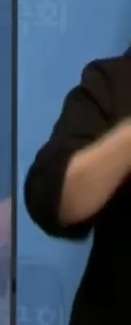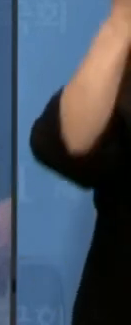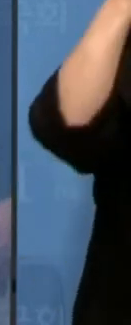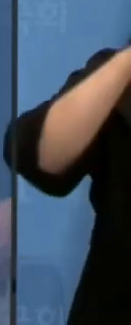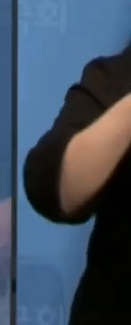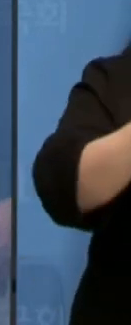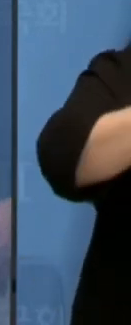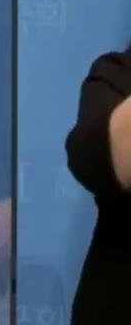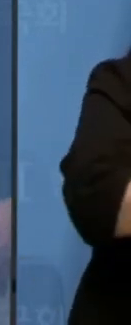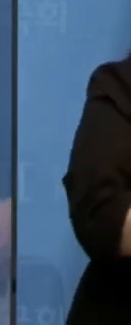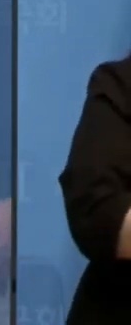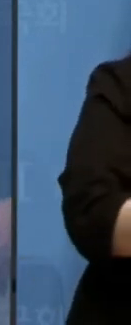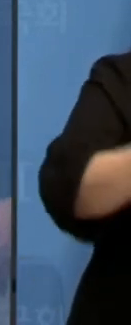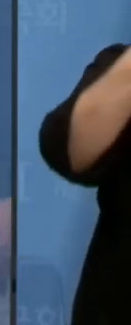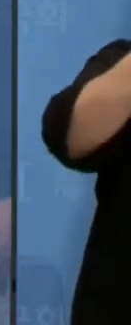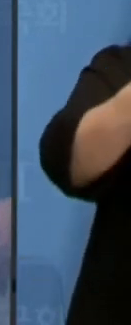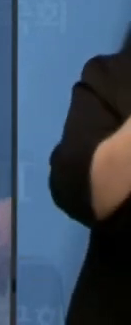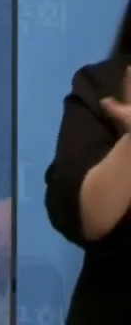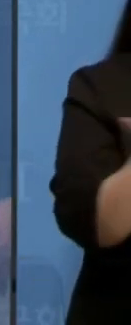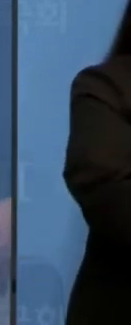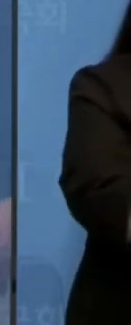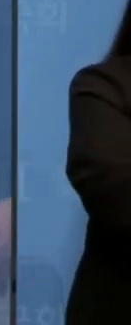우리나라는 자금세탁,